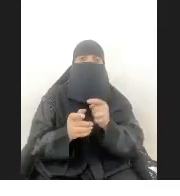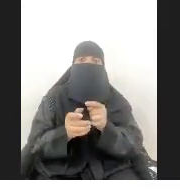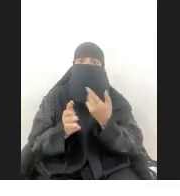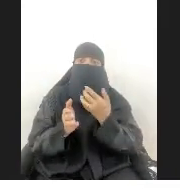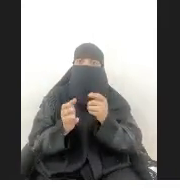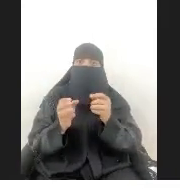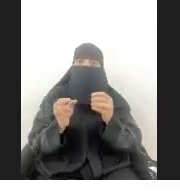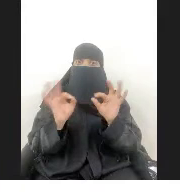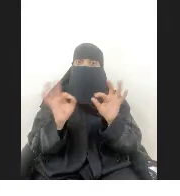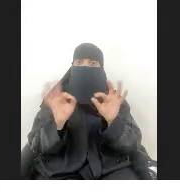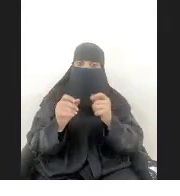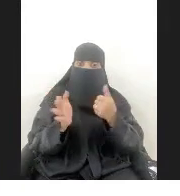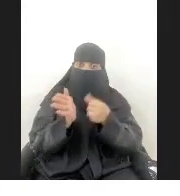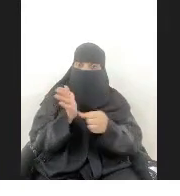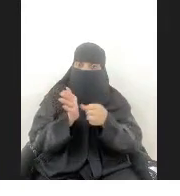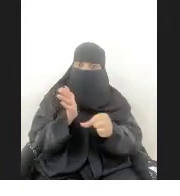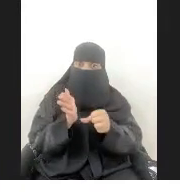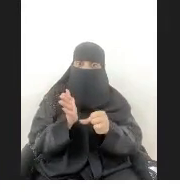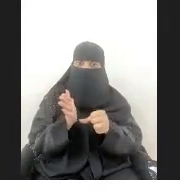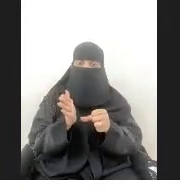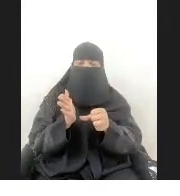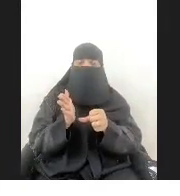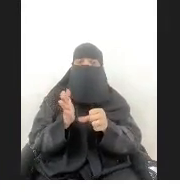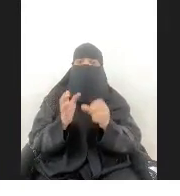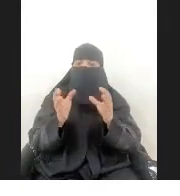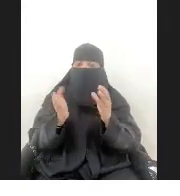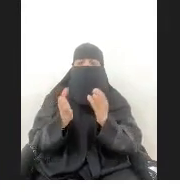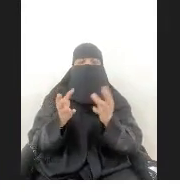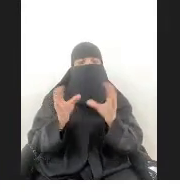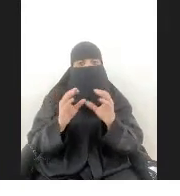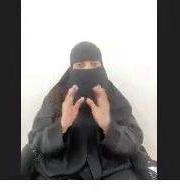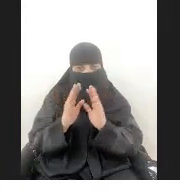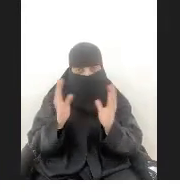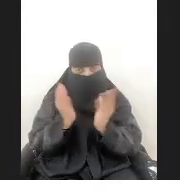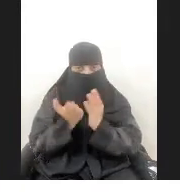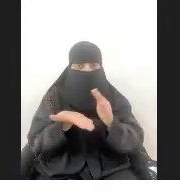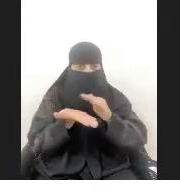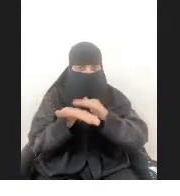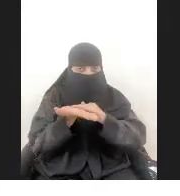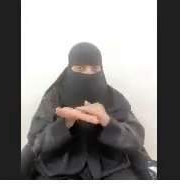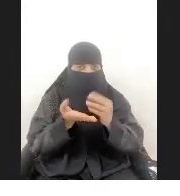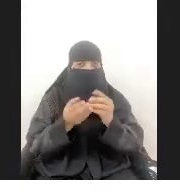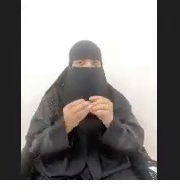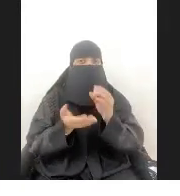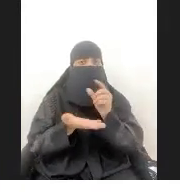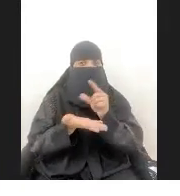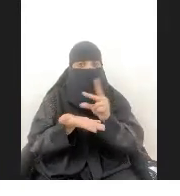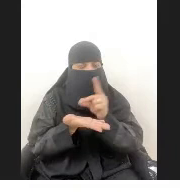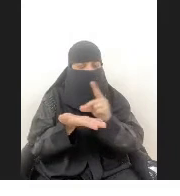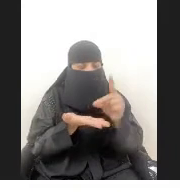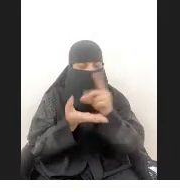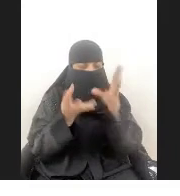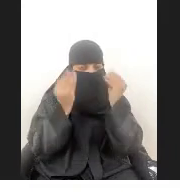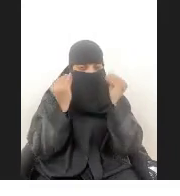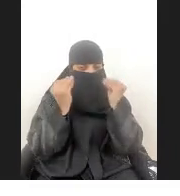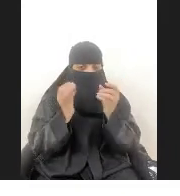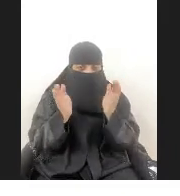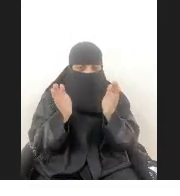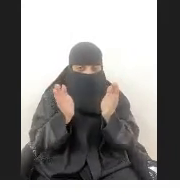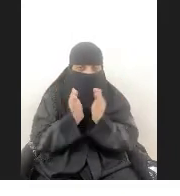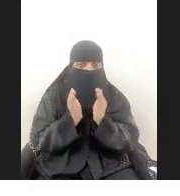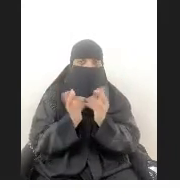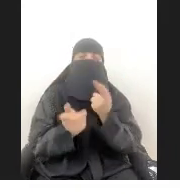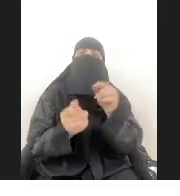في بيئات ذات مستويات مصغرة. ما الذي نقصد به تحديدا؟ التعلم المصغر يعنى